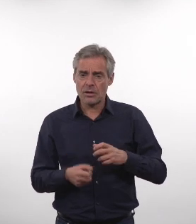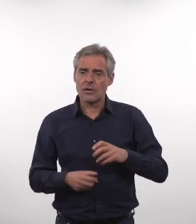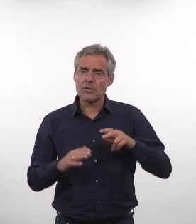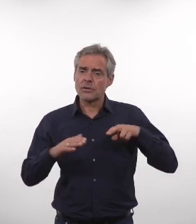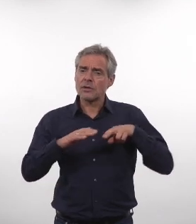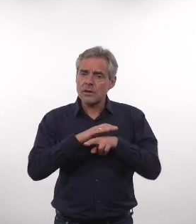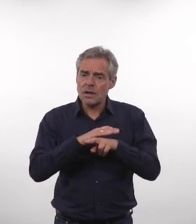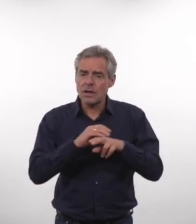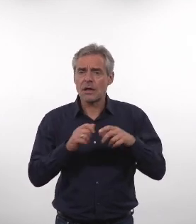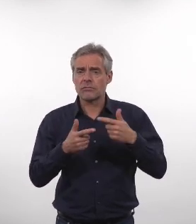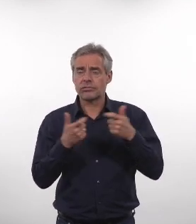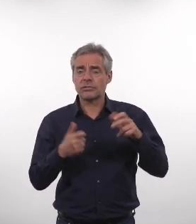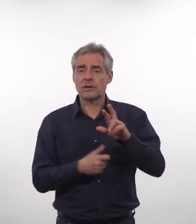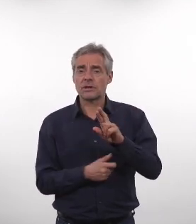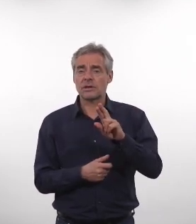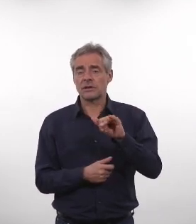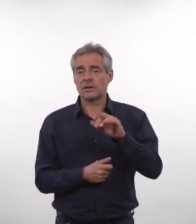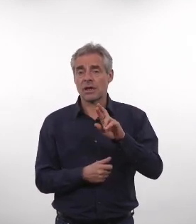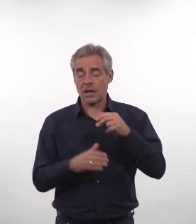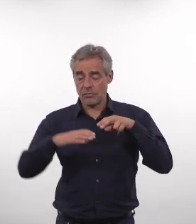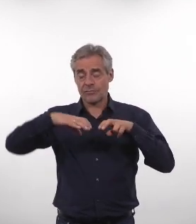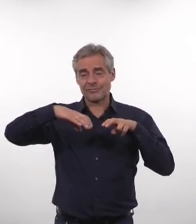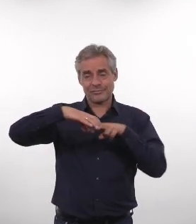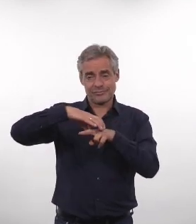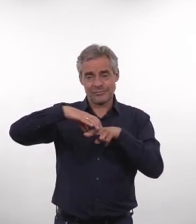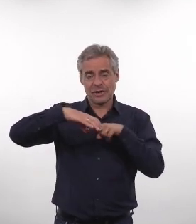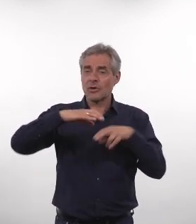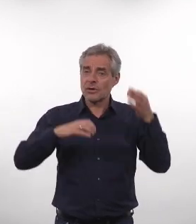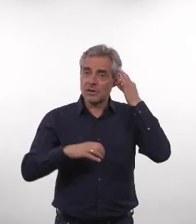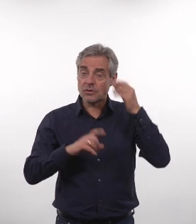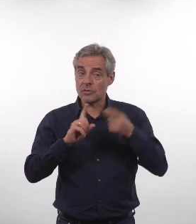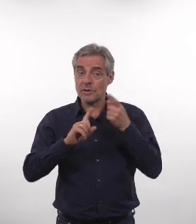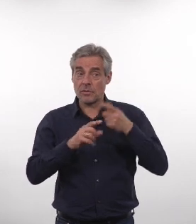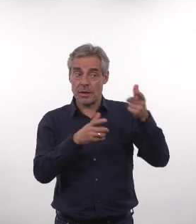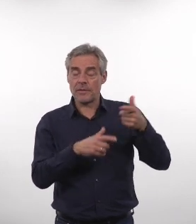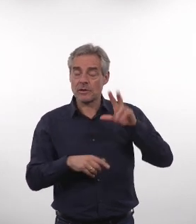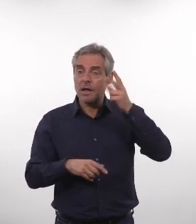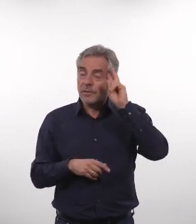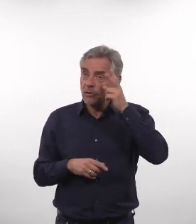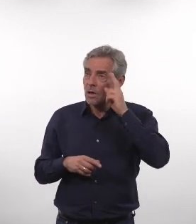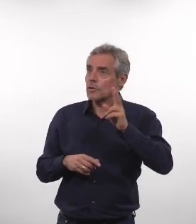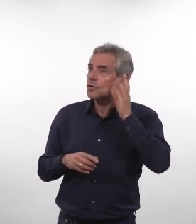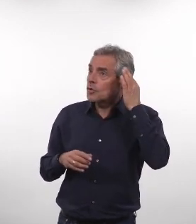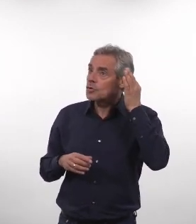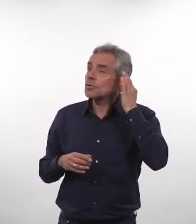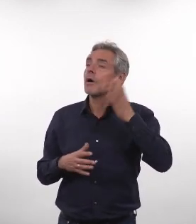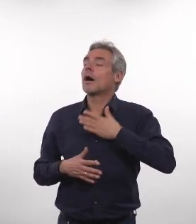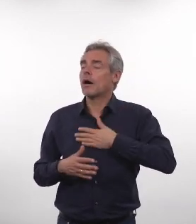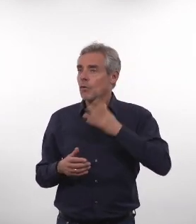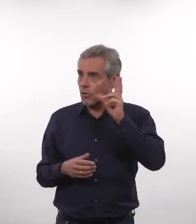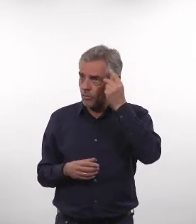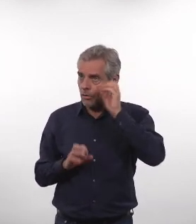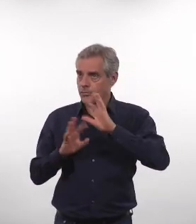choses comme ça, des IRM qui ont voilà, des sons particuliers pour que la personne puisse s'habituer à ces sons également.